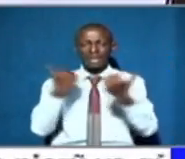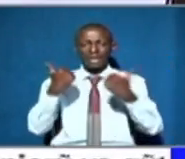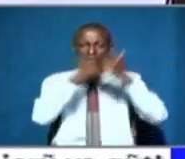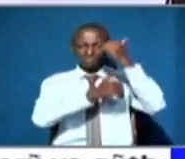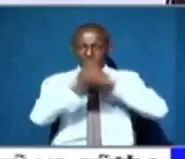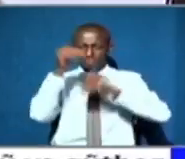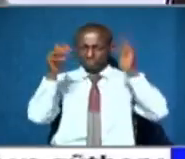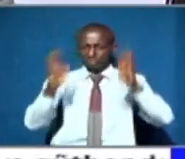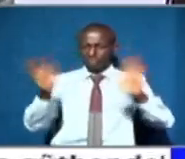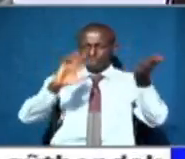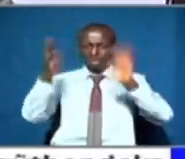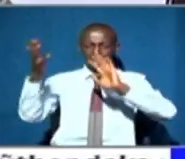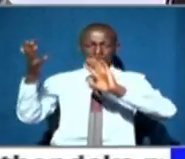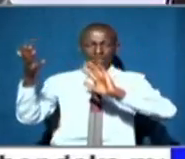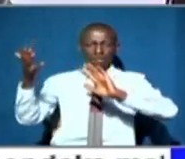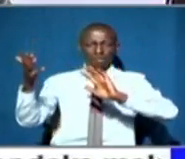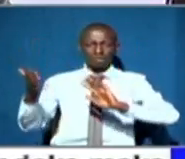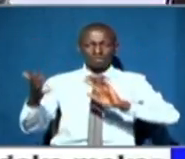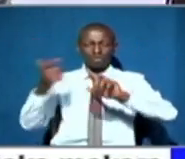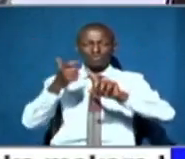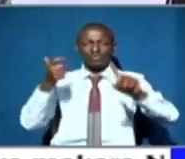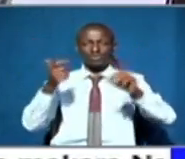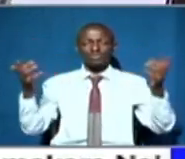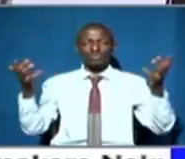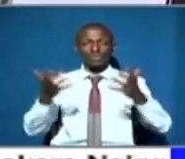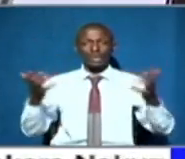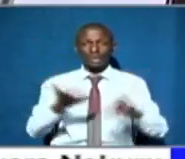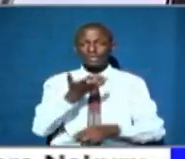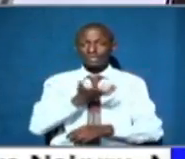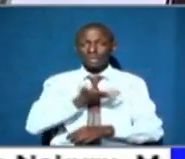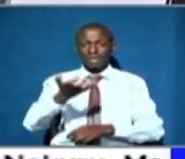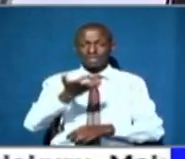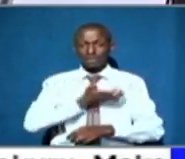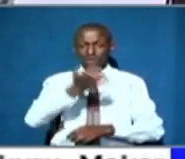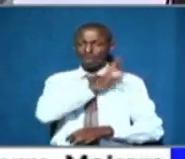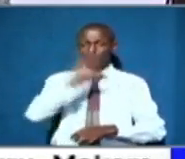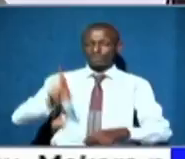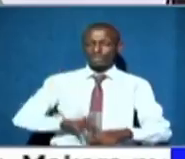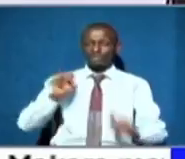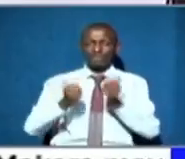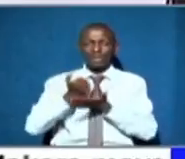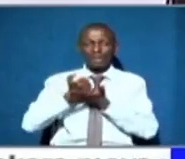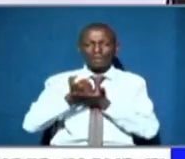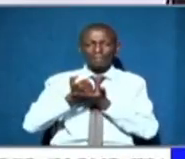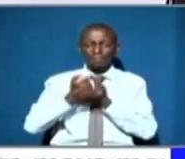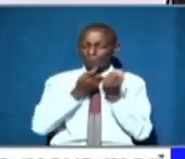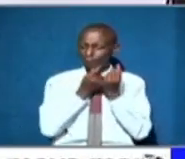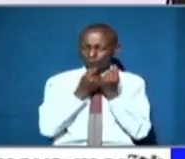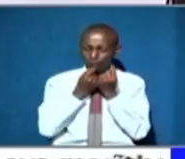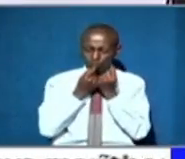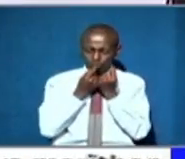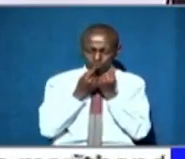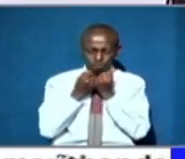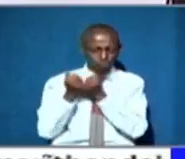thiniye wa studio na maumete kuma kuri kanjo ya dini iria irateithiriria na kurwa na kana bara